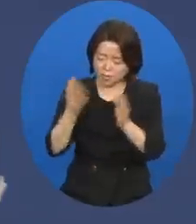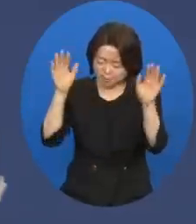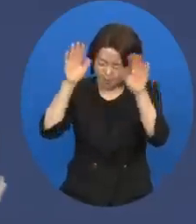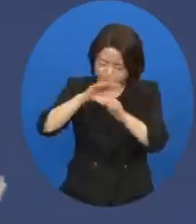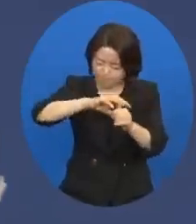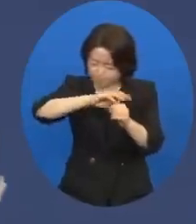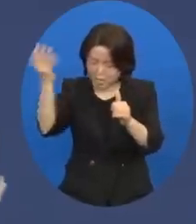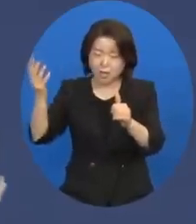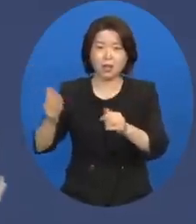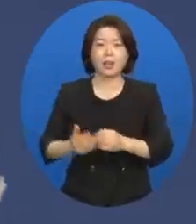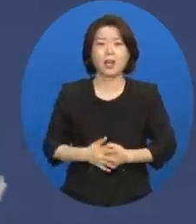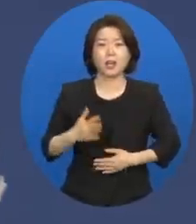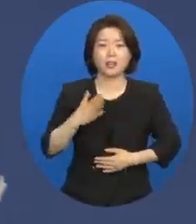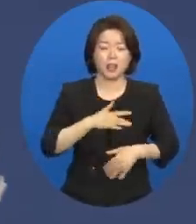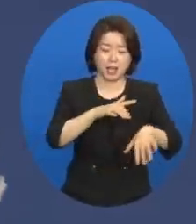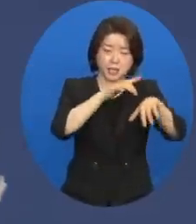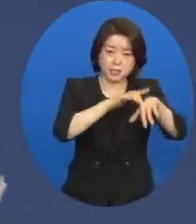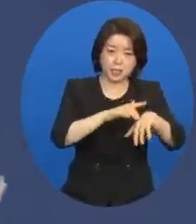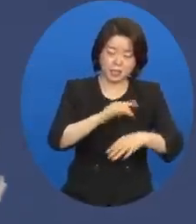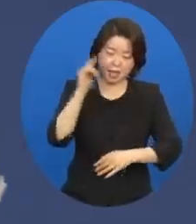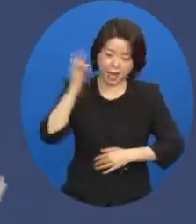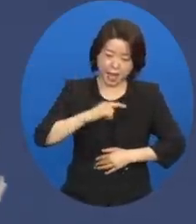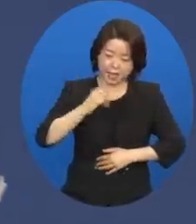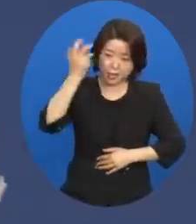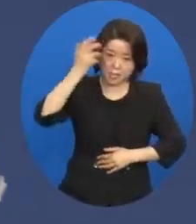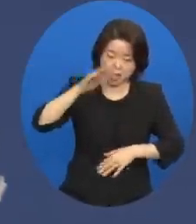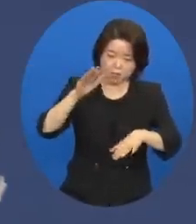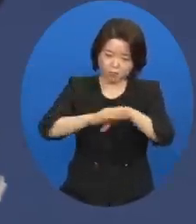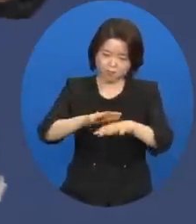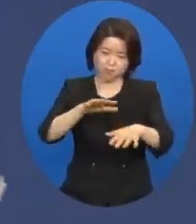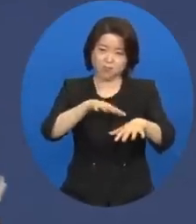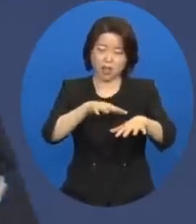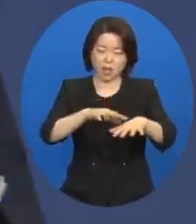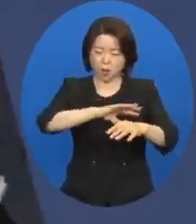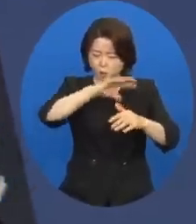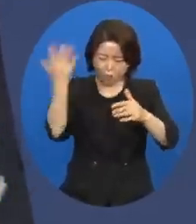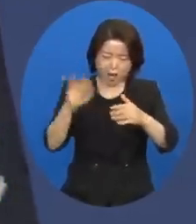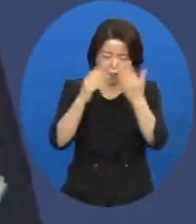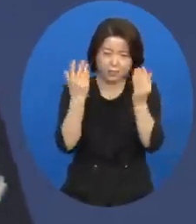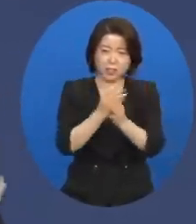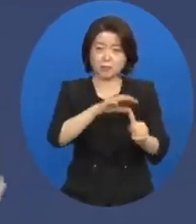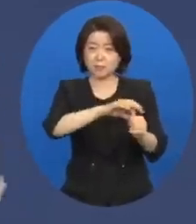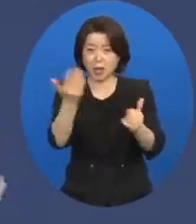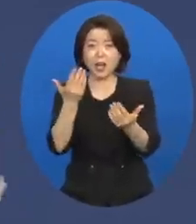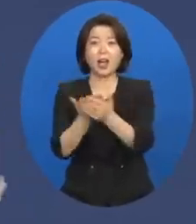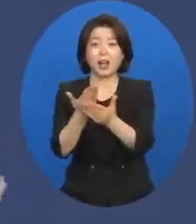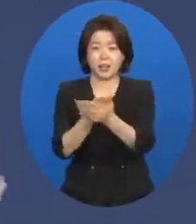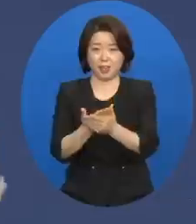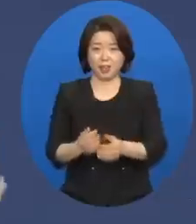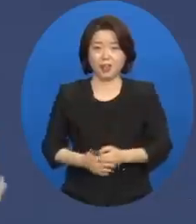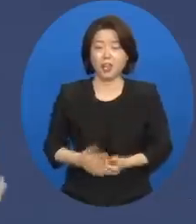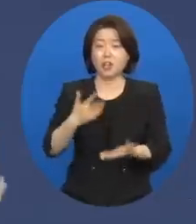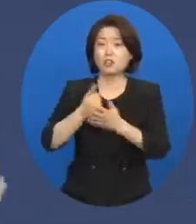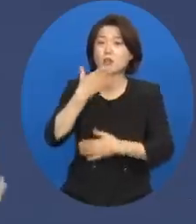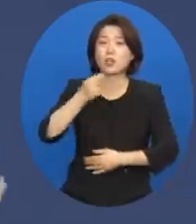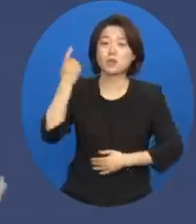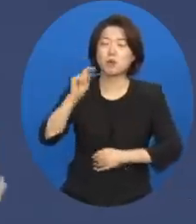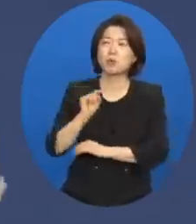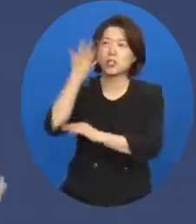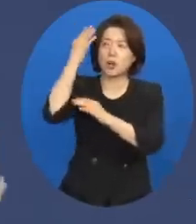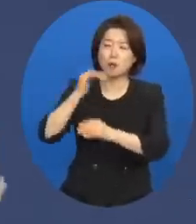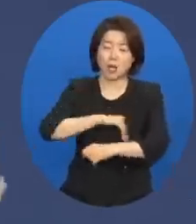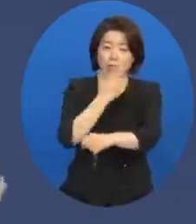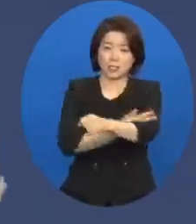벗겨내시고 나를 사단의 그 악한 손아귀에서 나를 완전히 해방시켜 주셔서 주님의 이 복음의 영광과